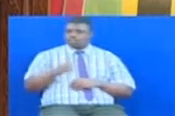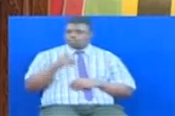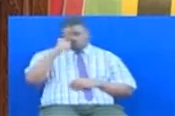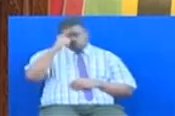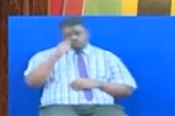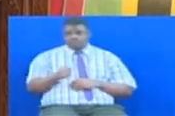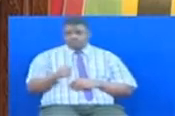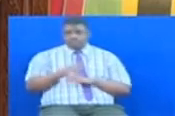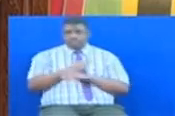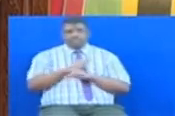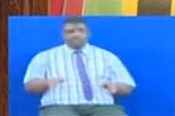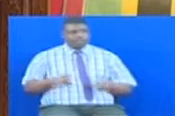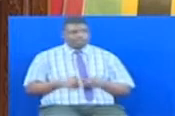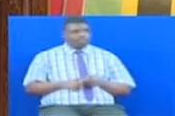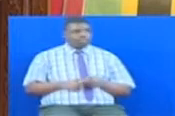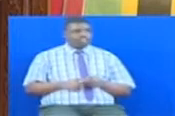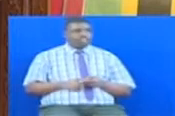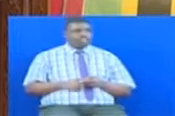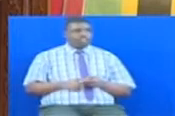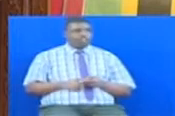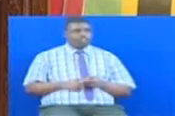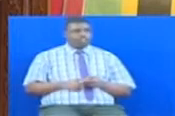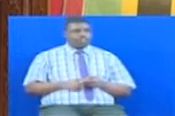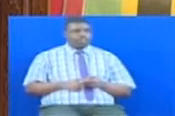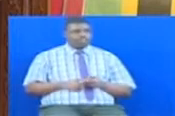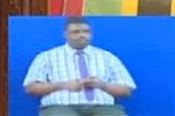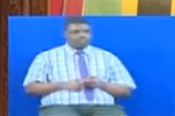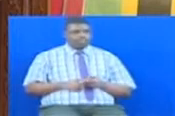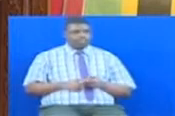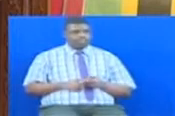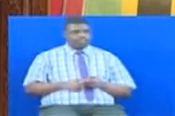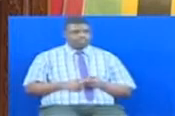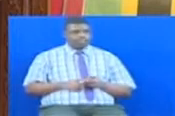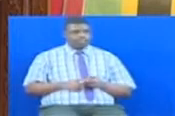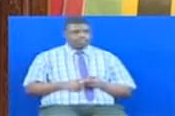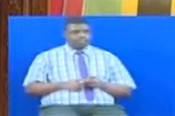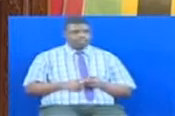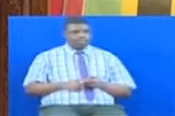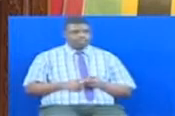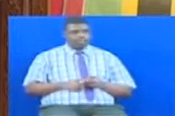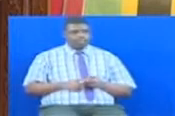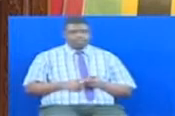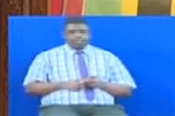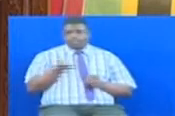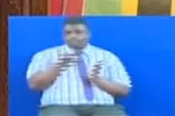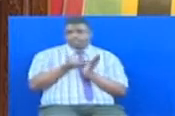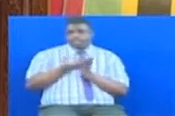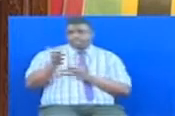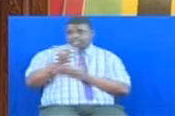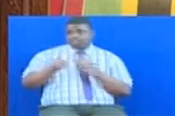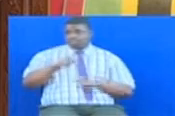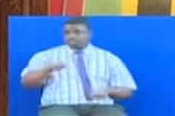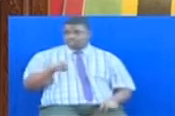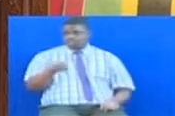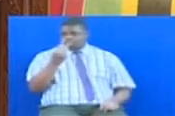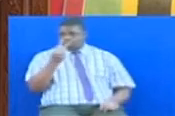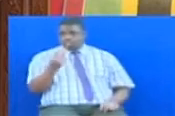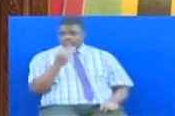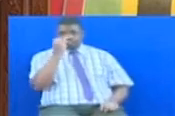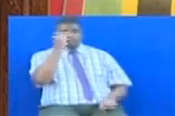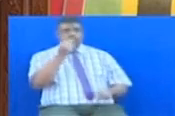sana. Lakini vile vile ukisungumza, kwa hiyo mimi nilikuwa napendekeza kwenye eneo hili, ukiangalia